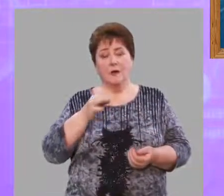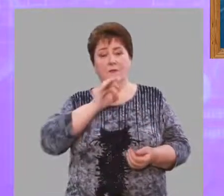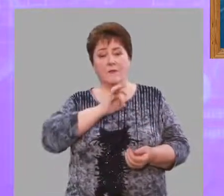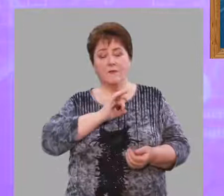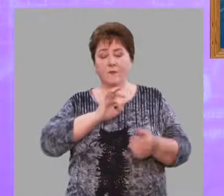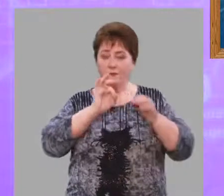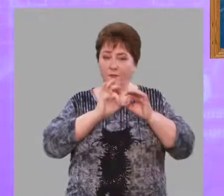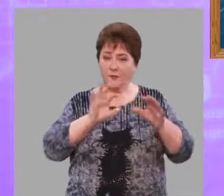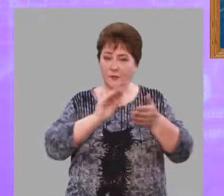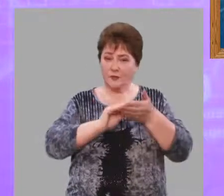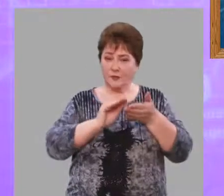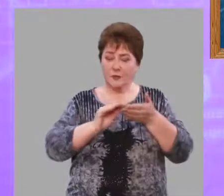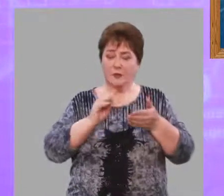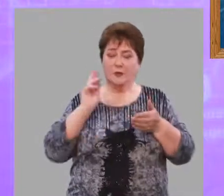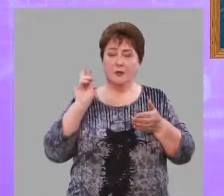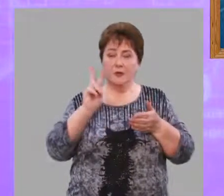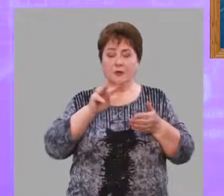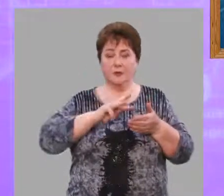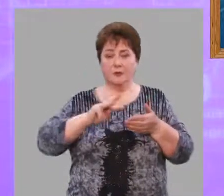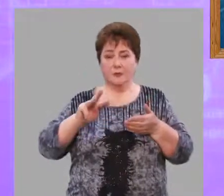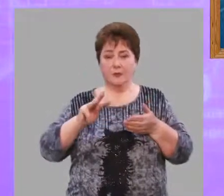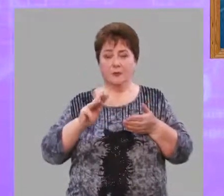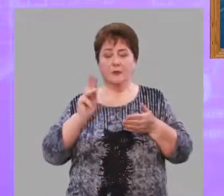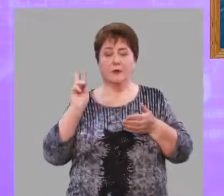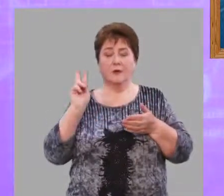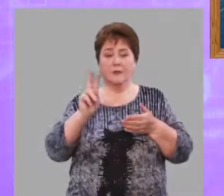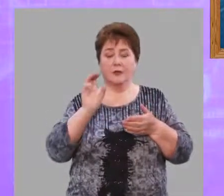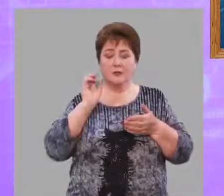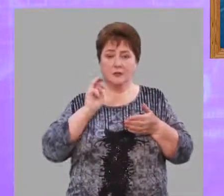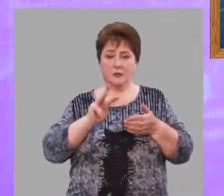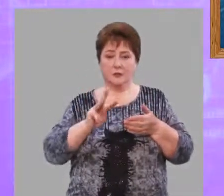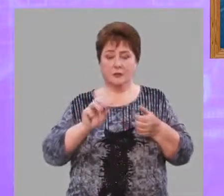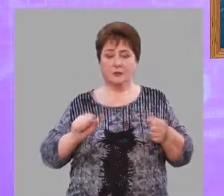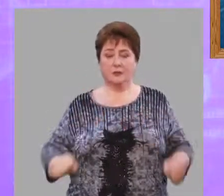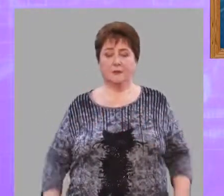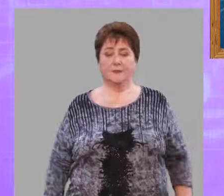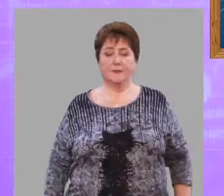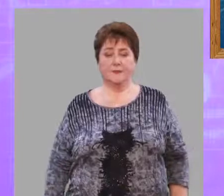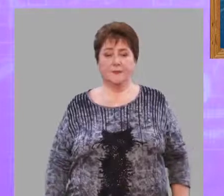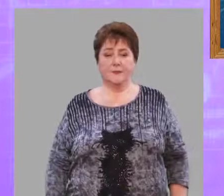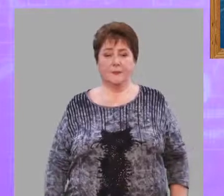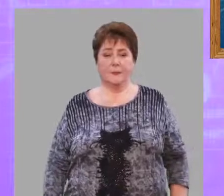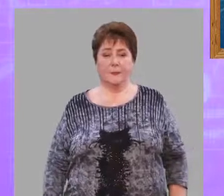выразите квадратные метры в квадратных сантиметрах.